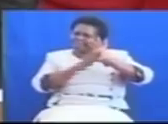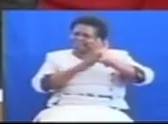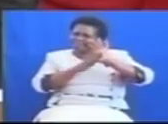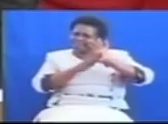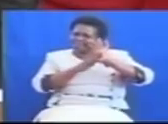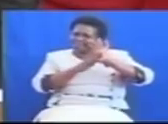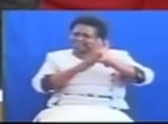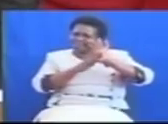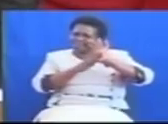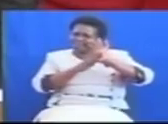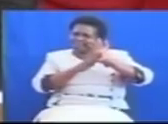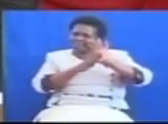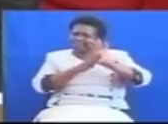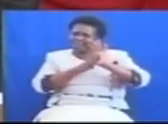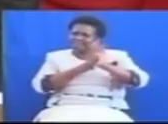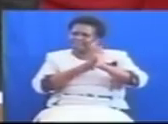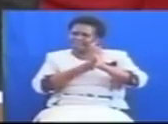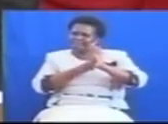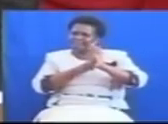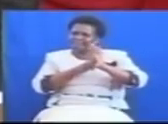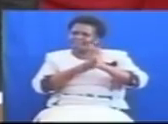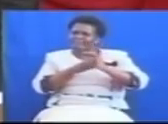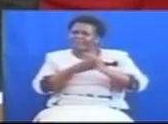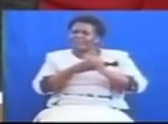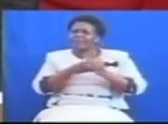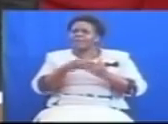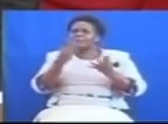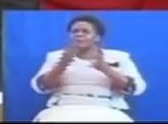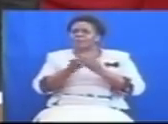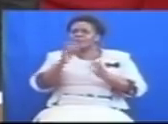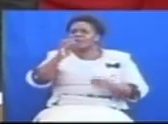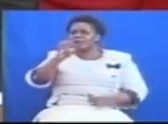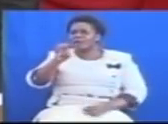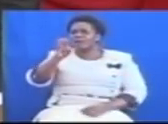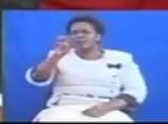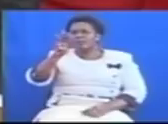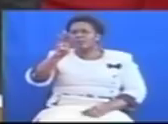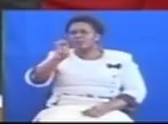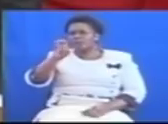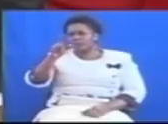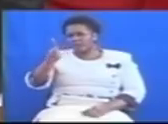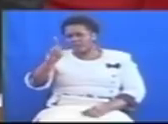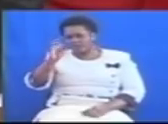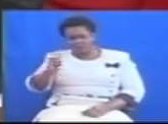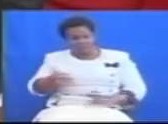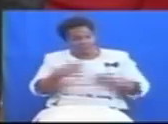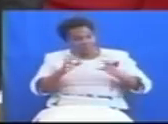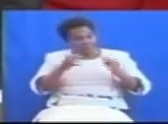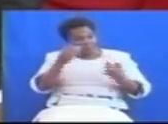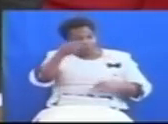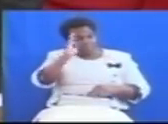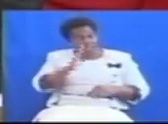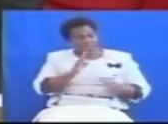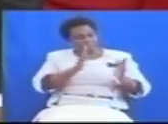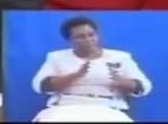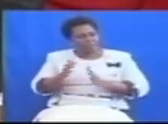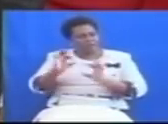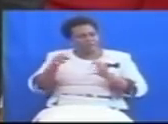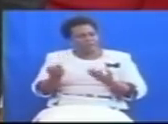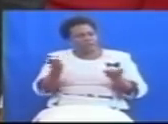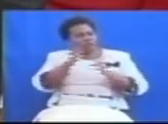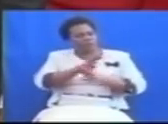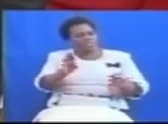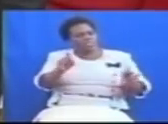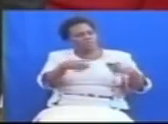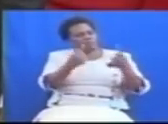na wananchi na Kisanga Estate pamoja na Wedo na Stigmati. Je, serikali imejipanga vipi kumaliza migogoro hii ambayo iko katika jimbo